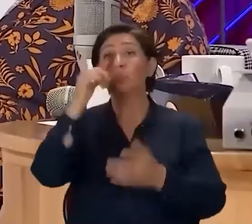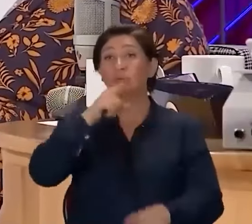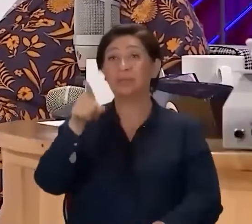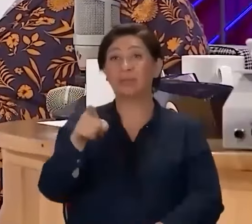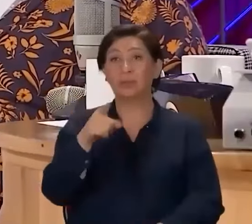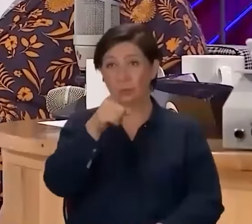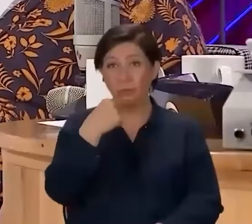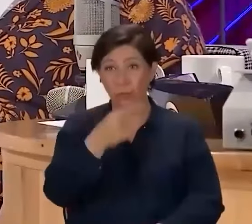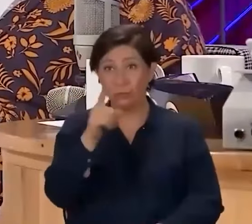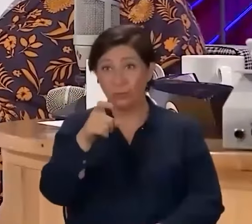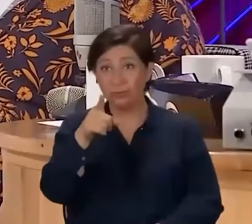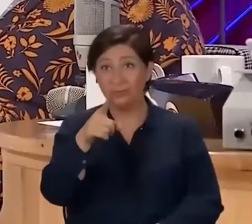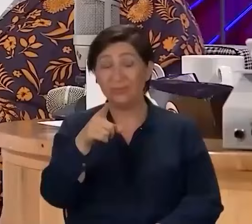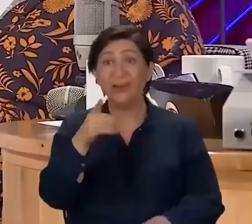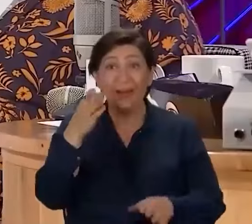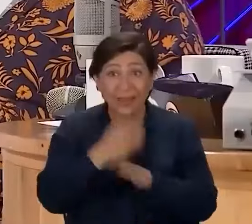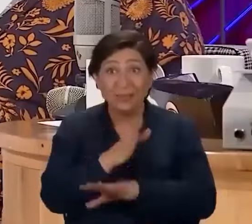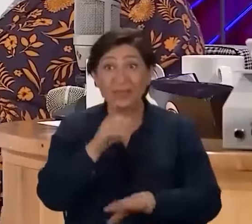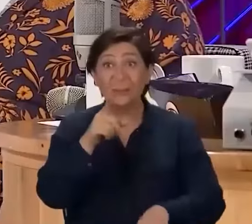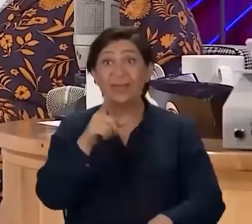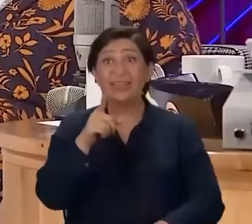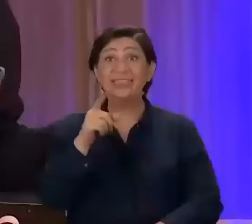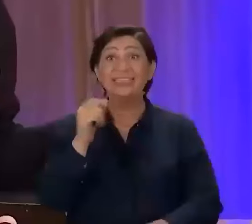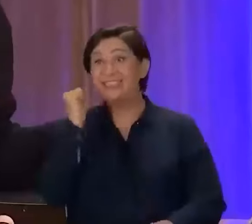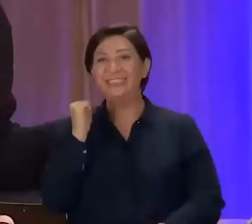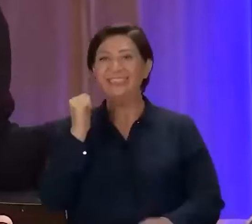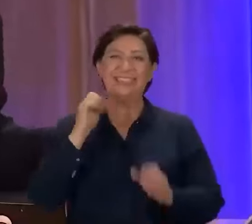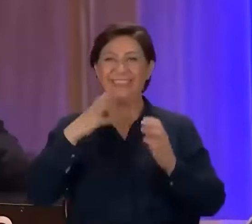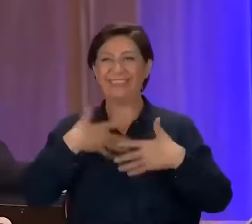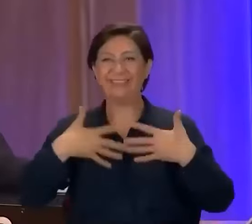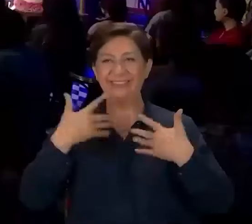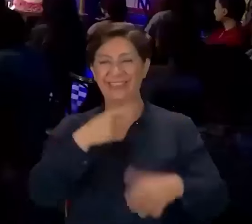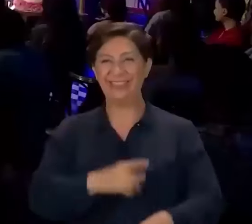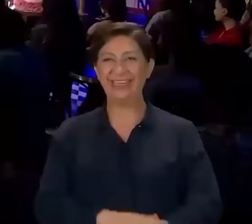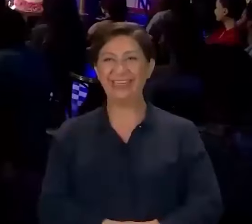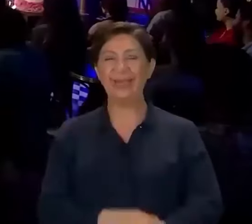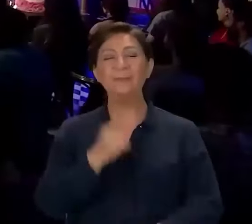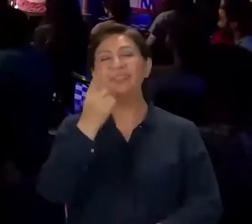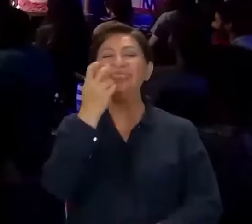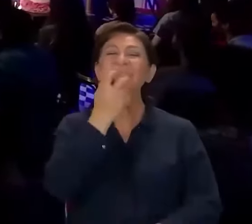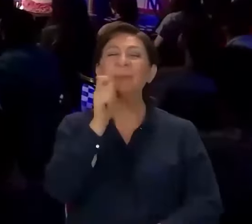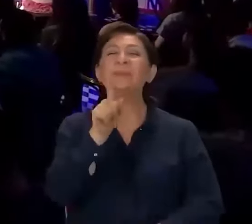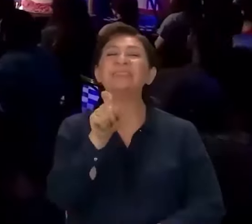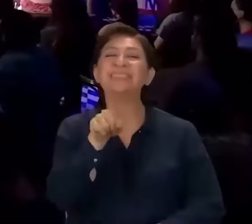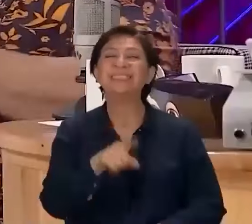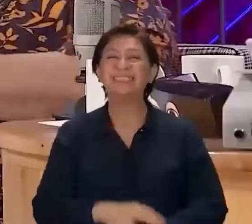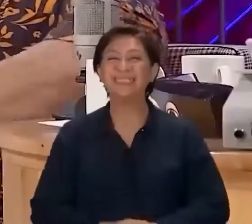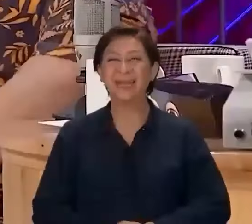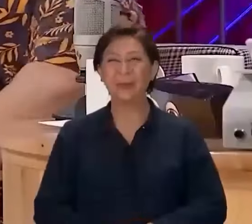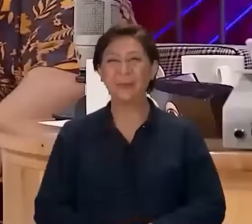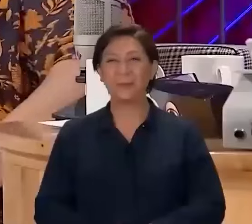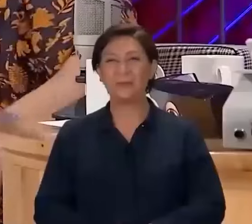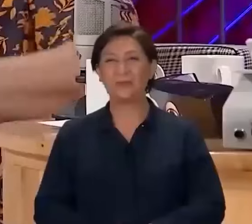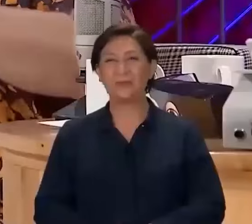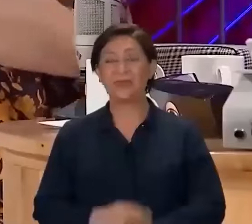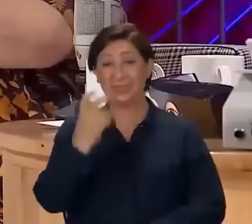Bülent anladın? Abi söylüyor musun bu şarkıyı? Evet, söylüyorum. Harbiden mi? Vallahi söyledim. Oley! Vallahi söyledim. Biraz mırıldanmaz mısın sevgilim?